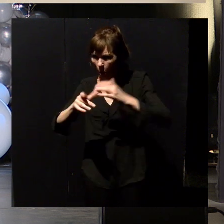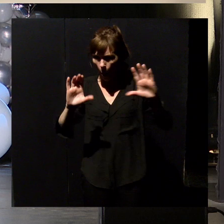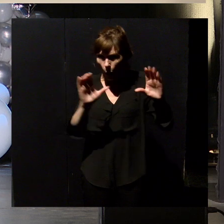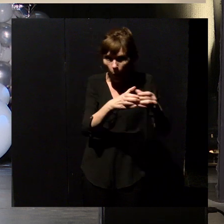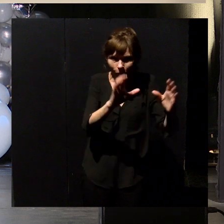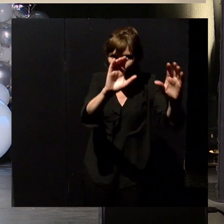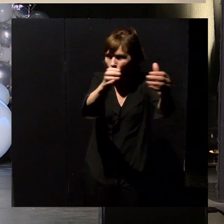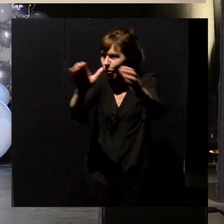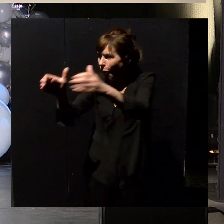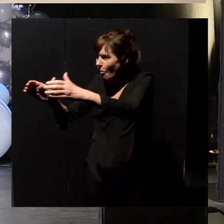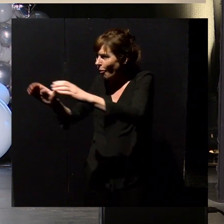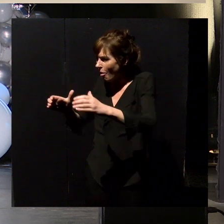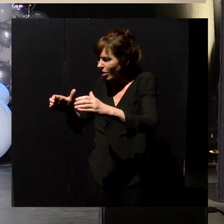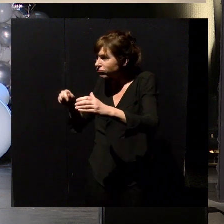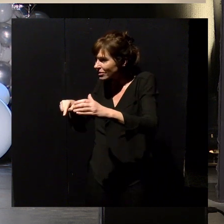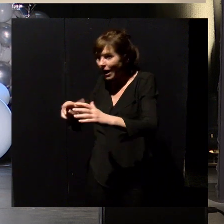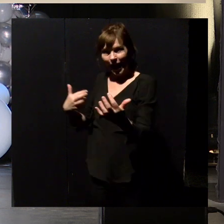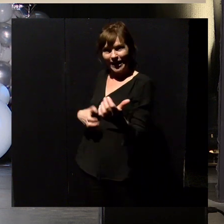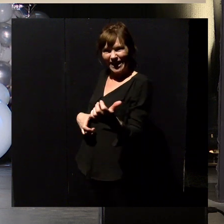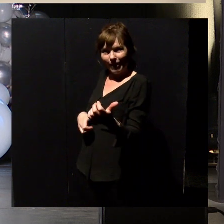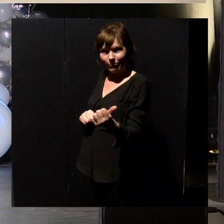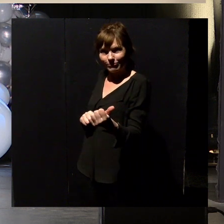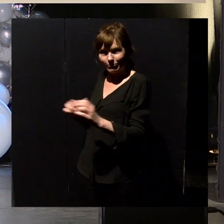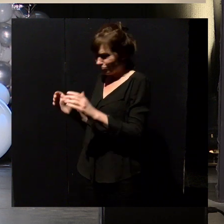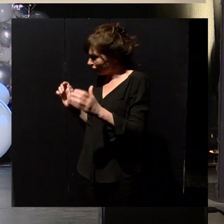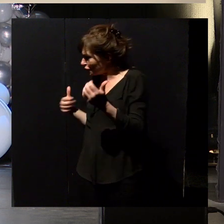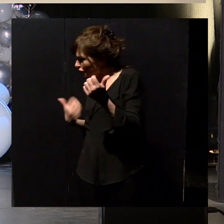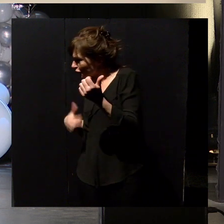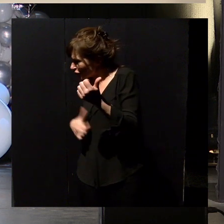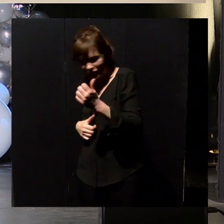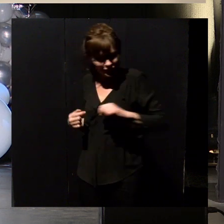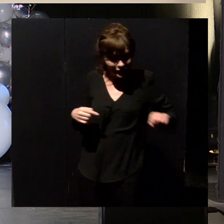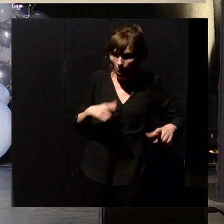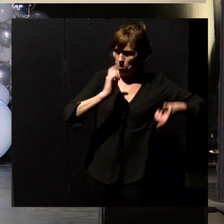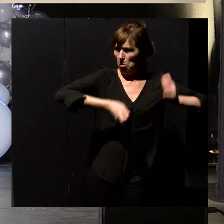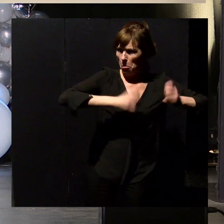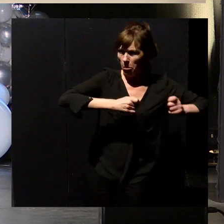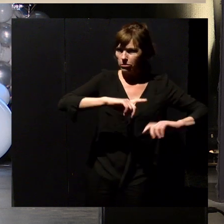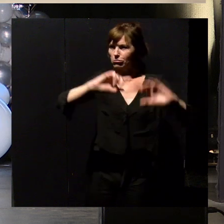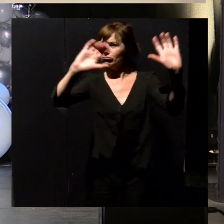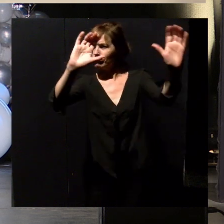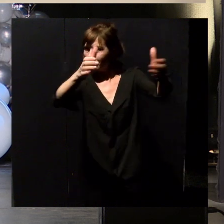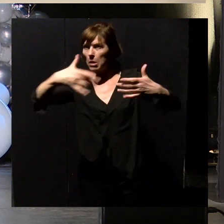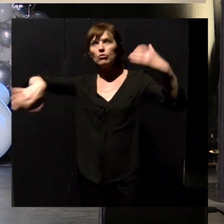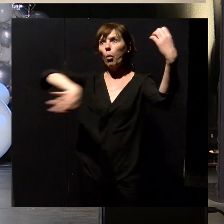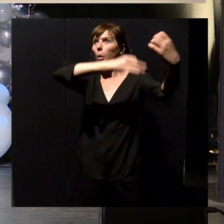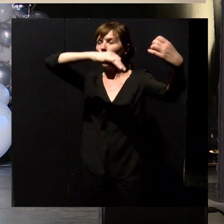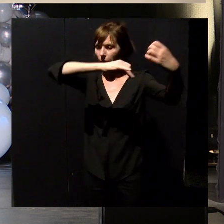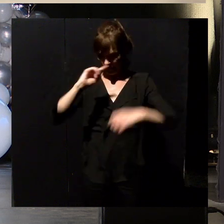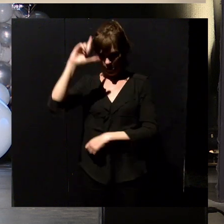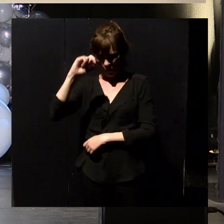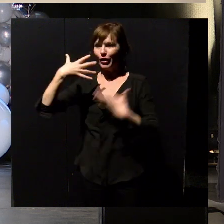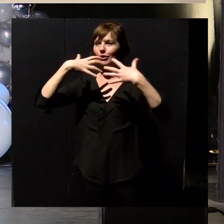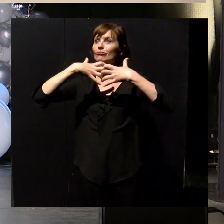paquets, correspondent à un instrument de musique. Quand ces neurones vont se mettre en jeu, ils vont jouer une musique qui